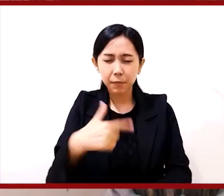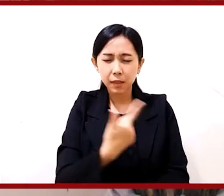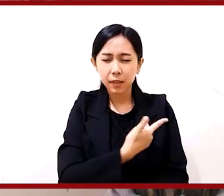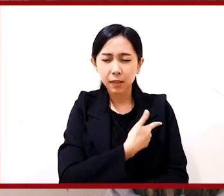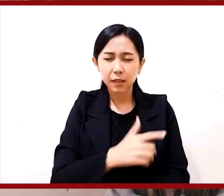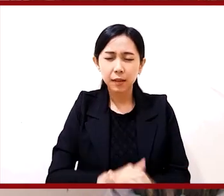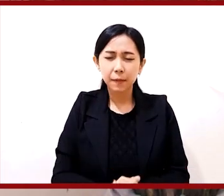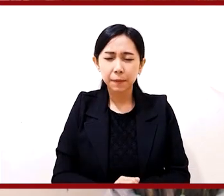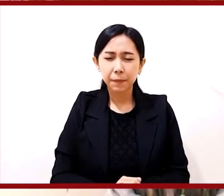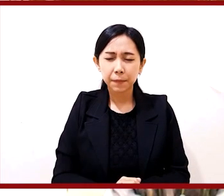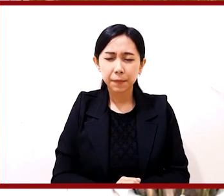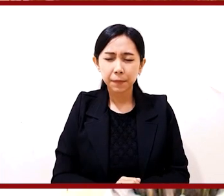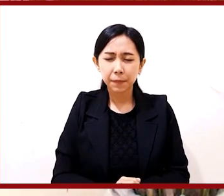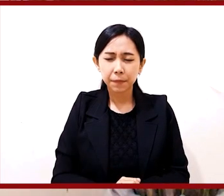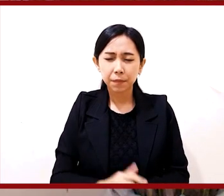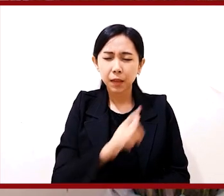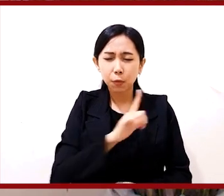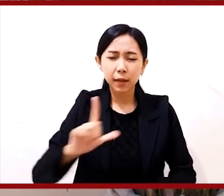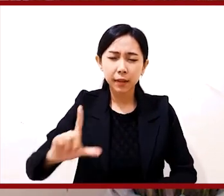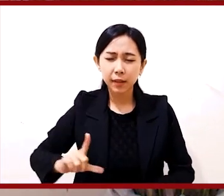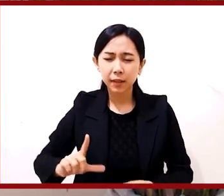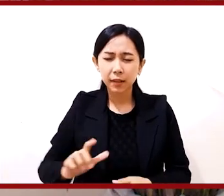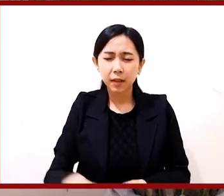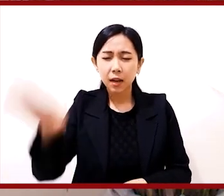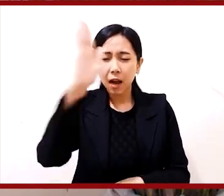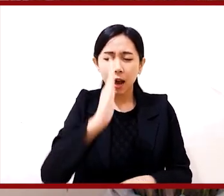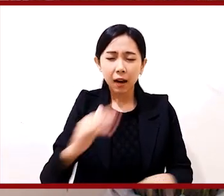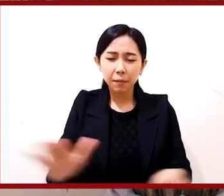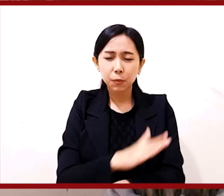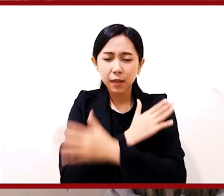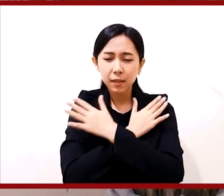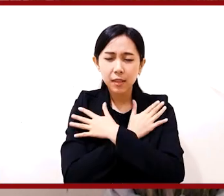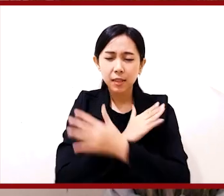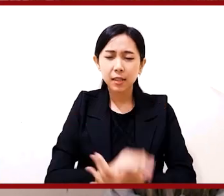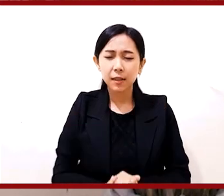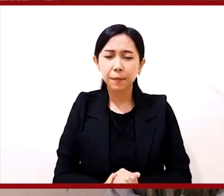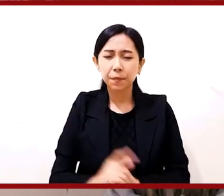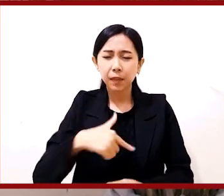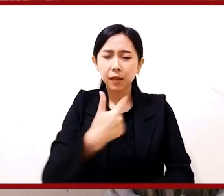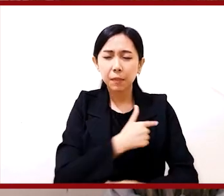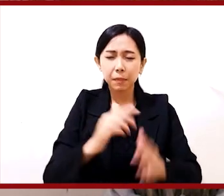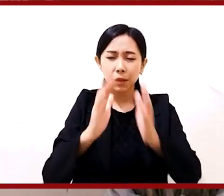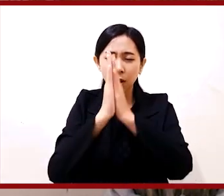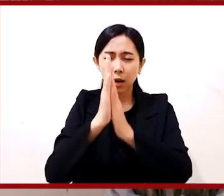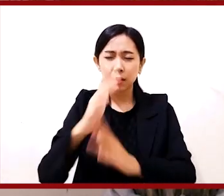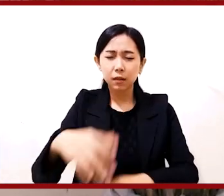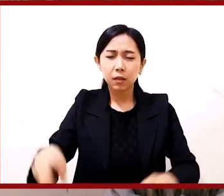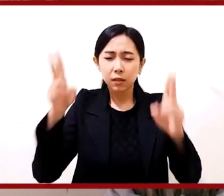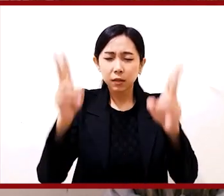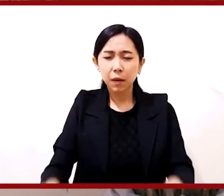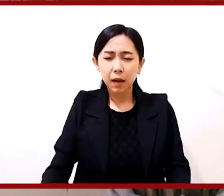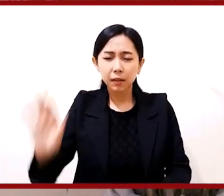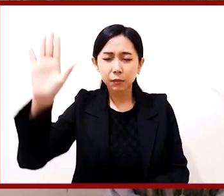dan permohonan kami. Ya Tuhan, Allah yang penuh kasih, kami berdoa